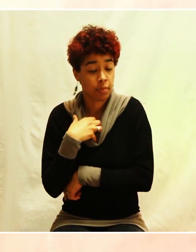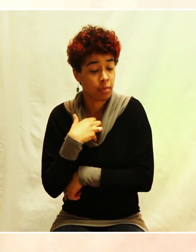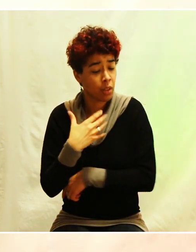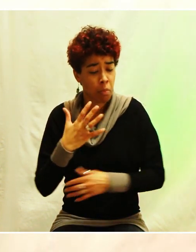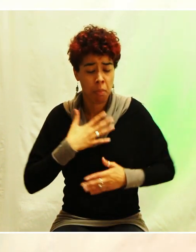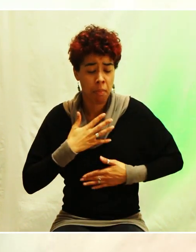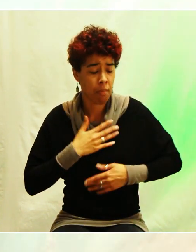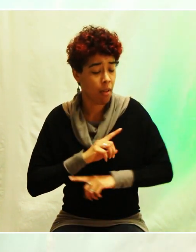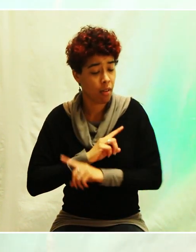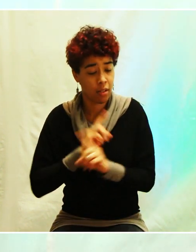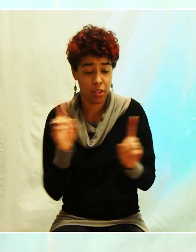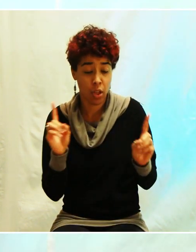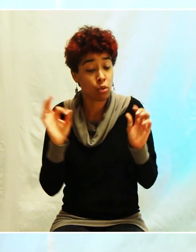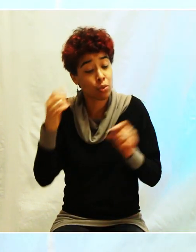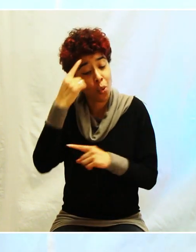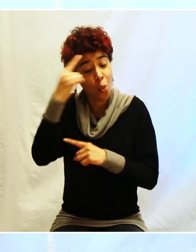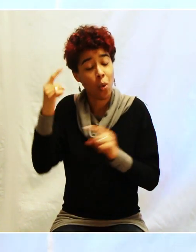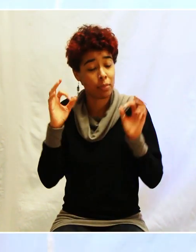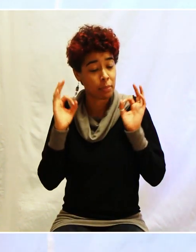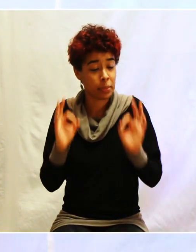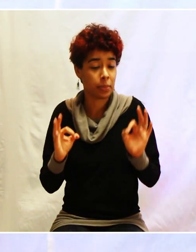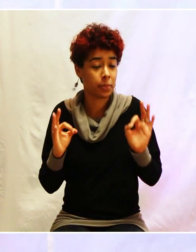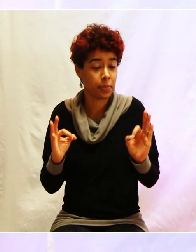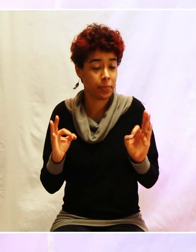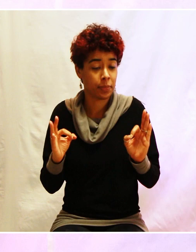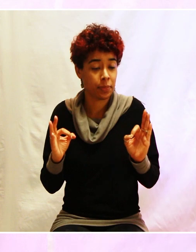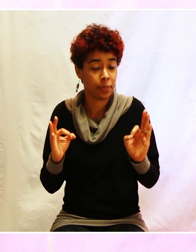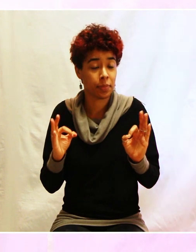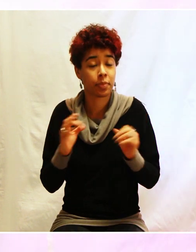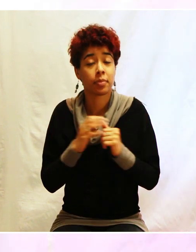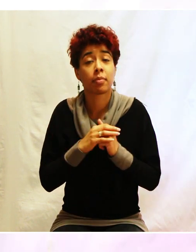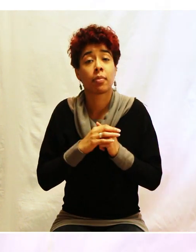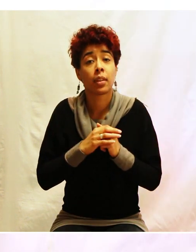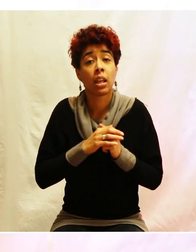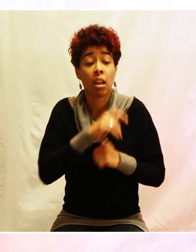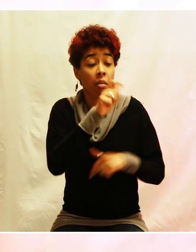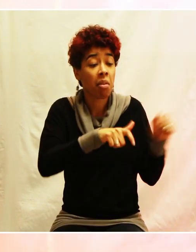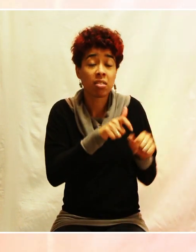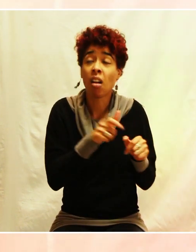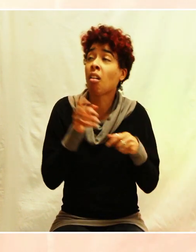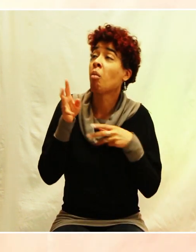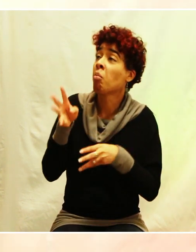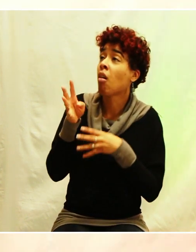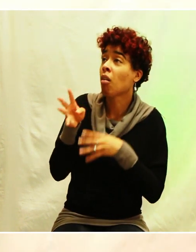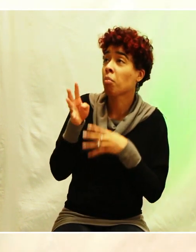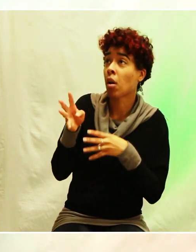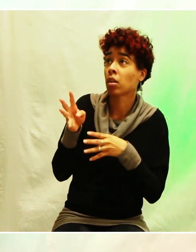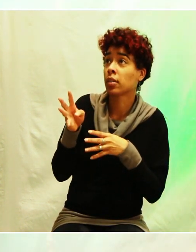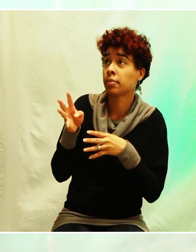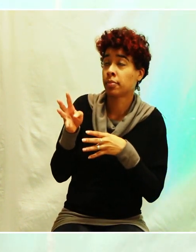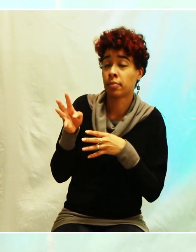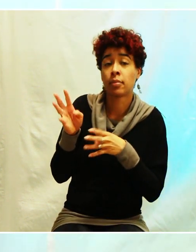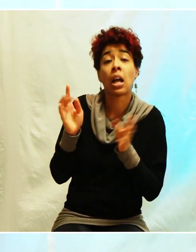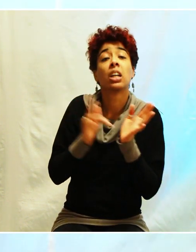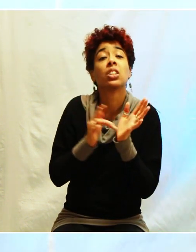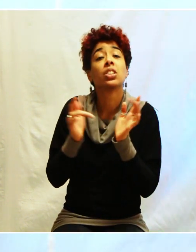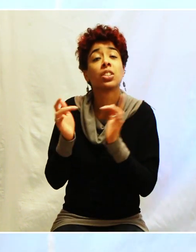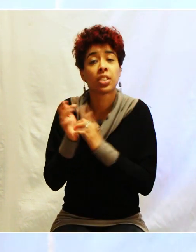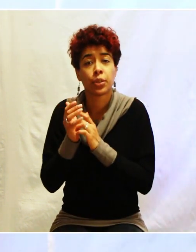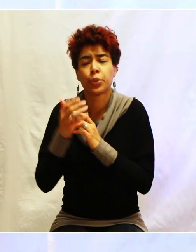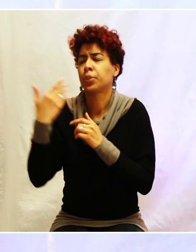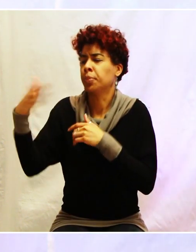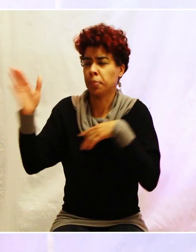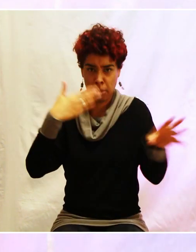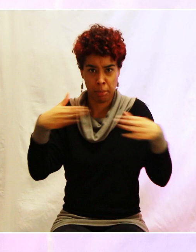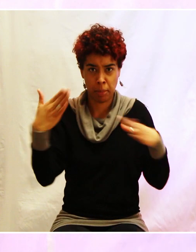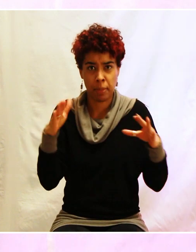Ne crains pas, crois seulement. » Et ces gens se moquaient de lui. Alors, ayant fait sortir tout le monde, il prit avec